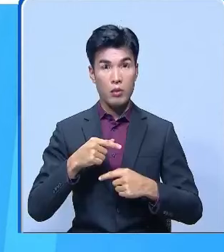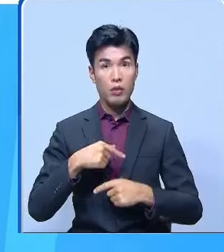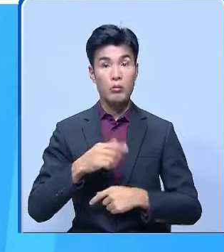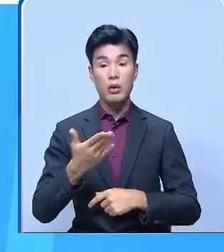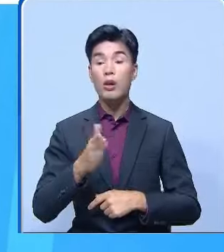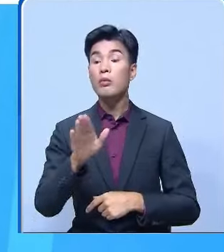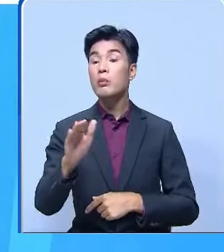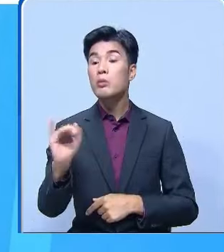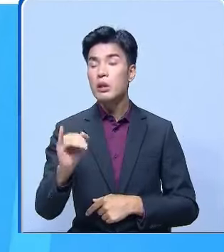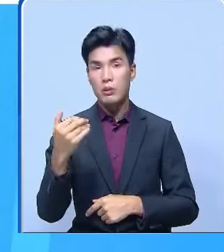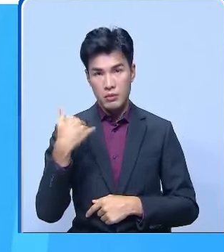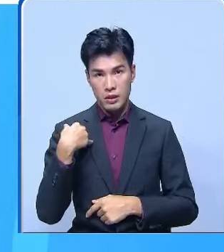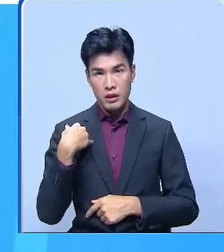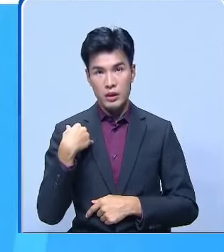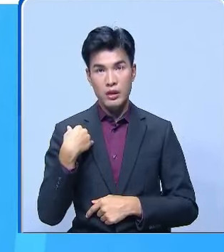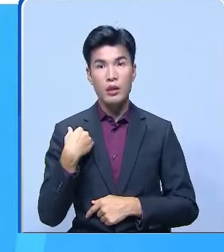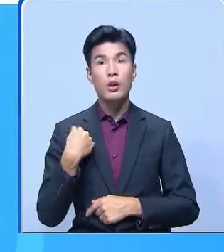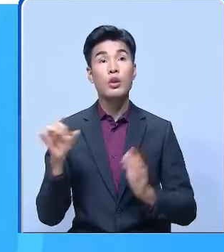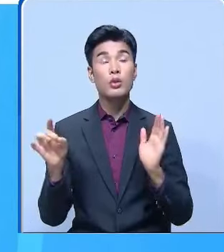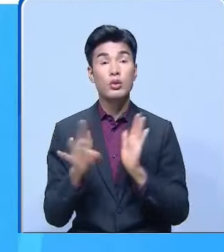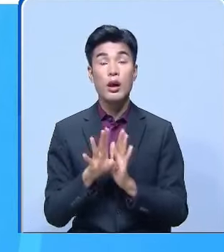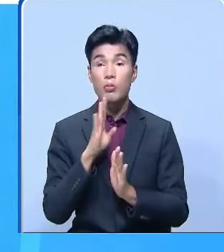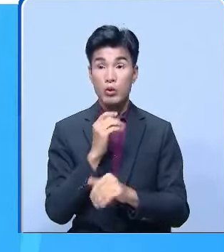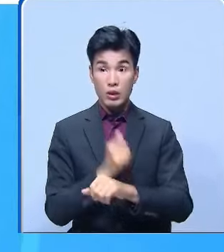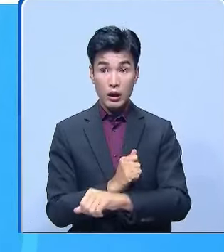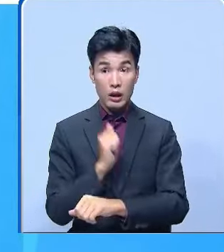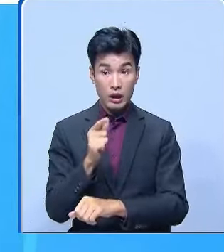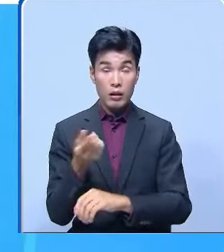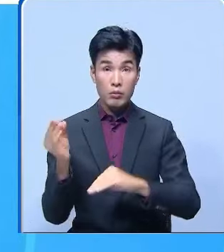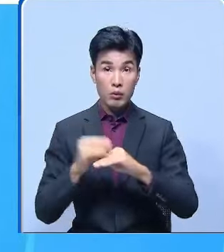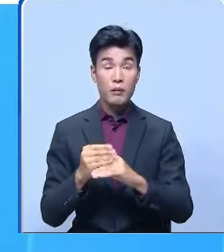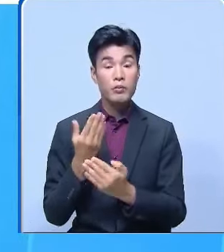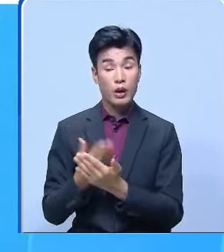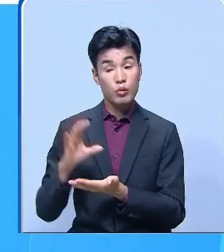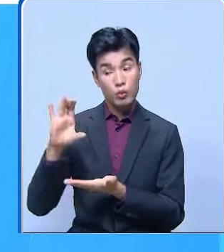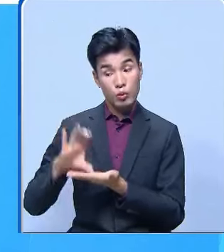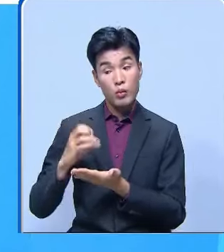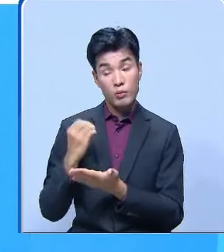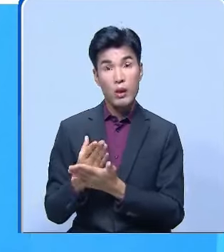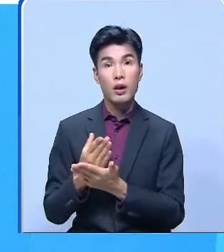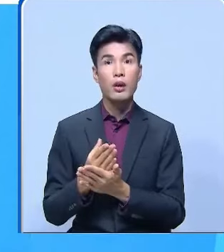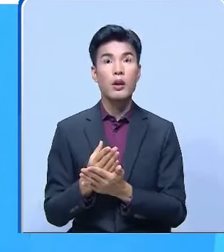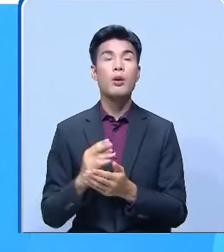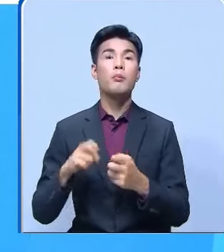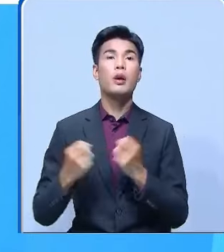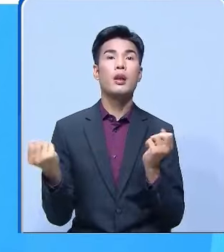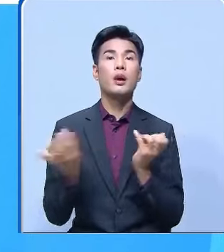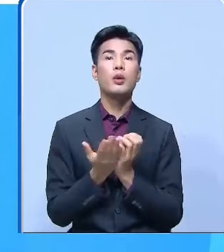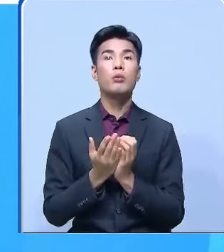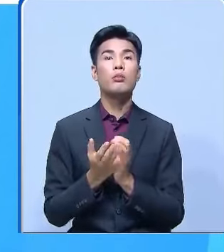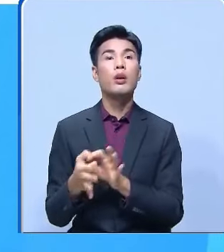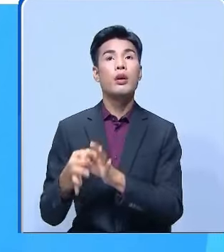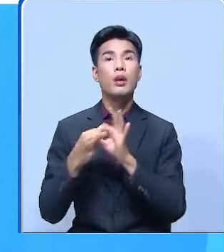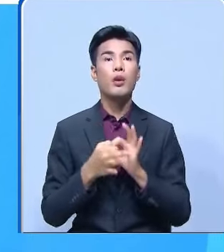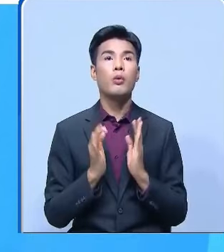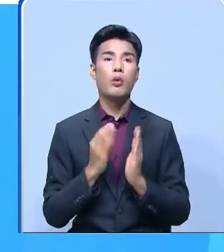คุณก็ได้ แล้วสุดท้ายถ้าค่าแรงขึ้นต้นทุนการผลิตเพิ่มขึ้นคนที่จะรับผลกระทบอีกทอดนึงก็คือผู้